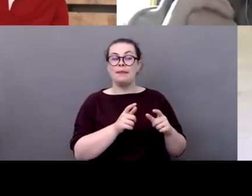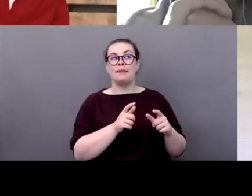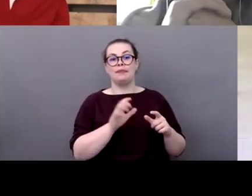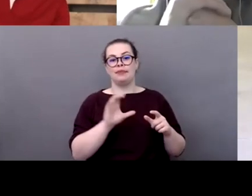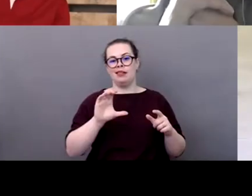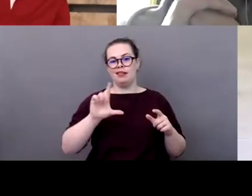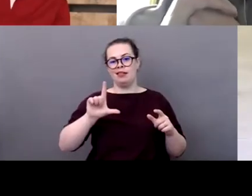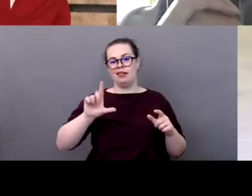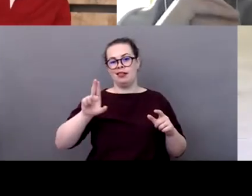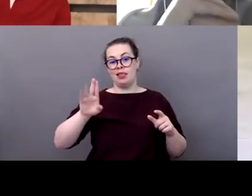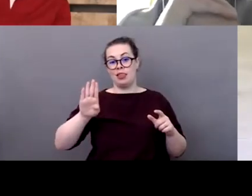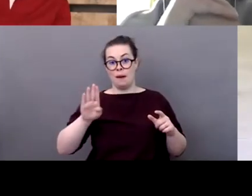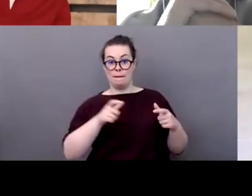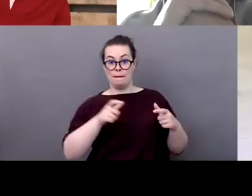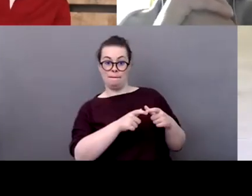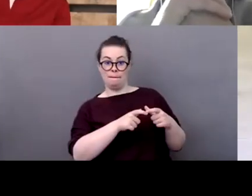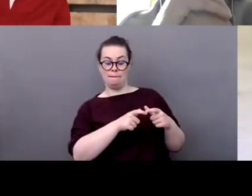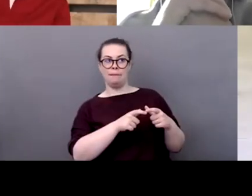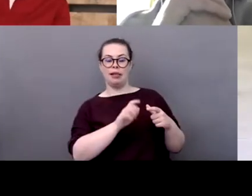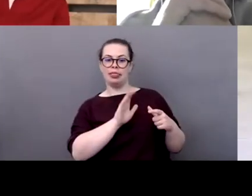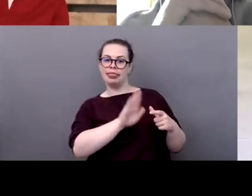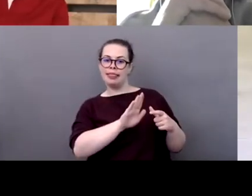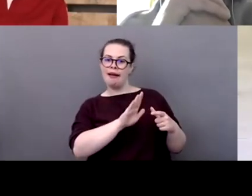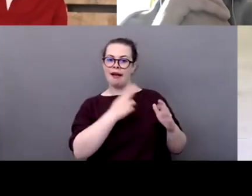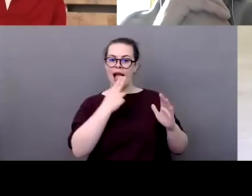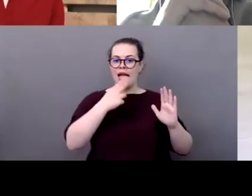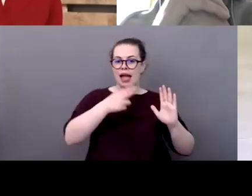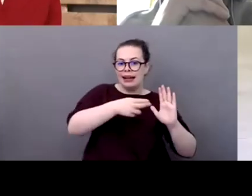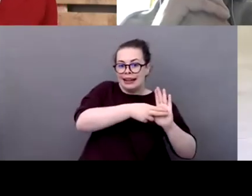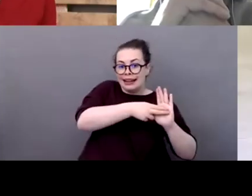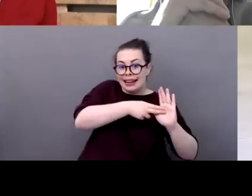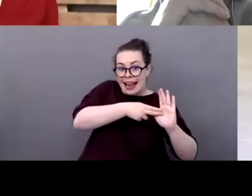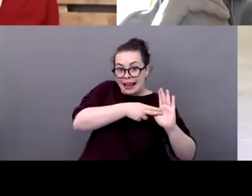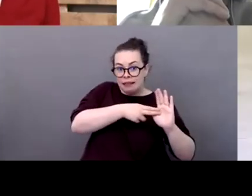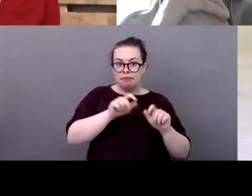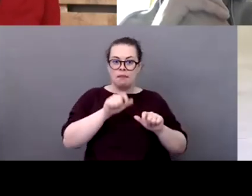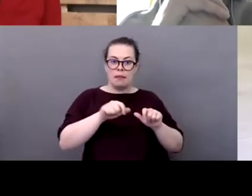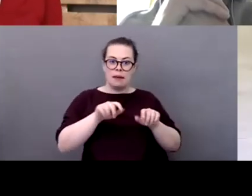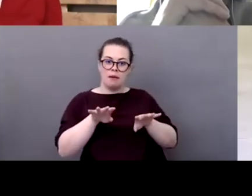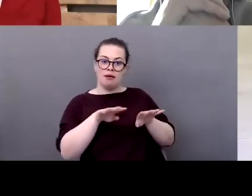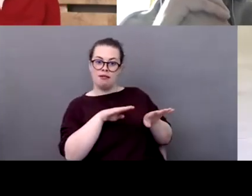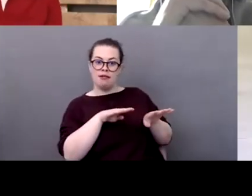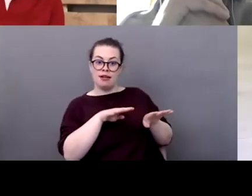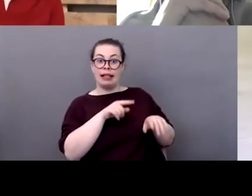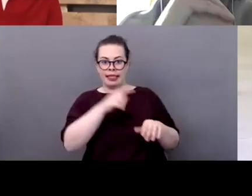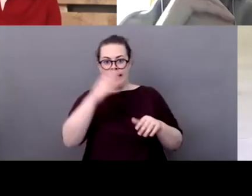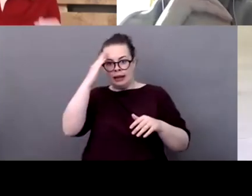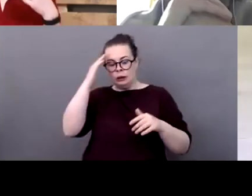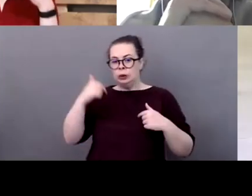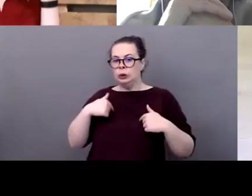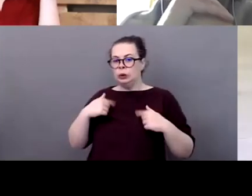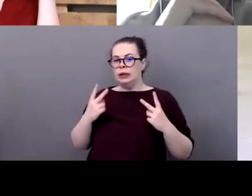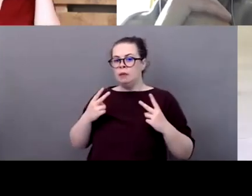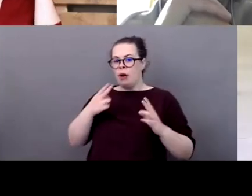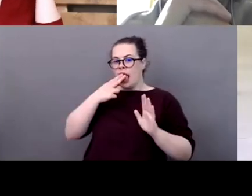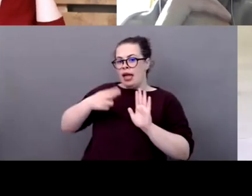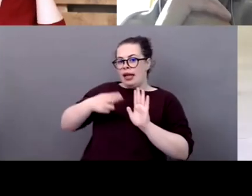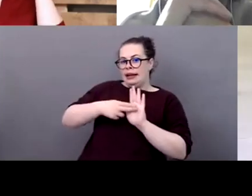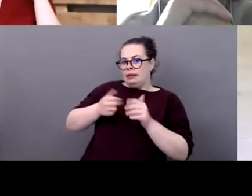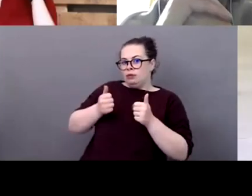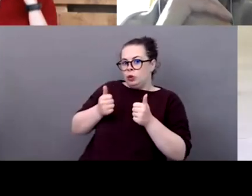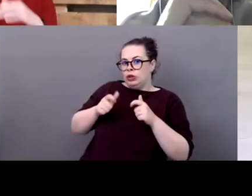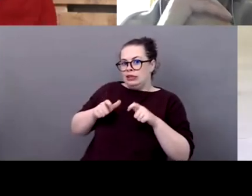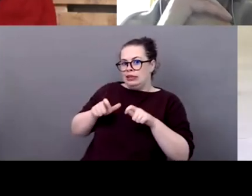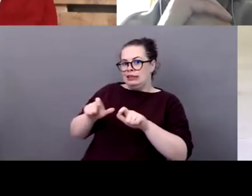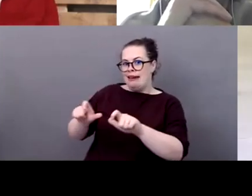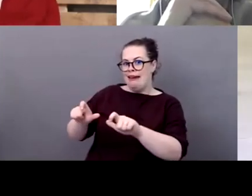l'être, notamment l'utilisation, je parlais encore, je ne me focalise pas sur les gobelets réutilisables, hein, mais ne croyez pas, il n'y a pas que ça dans la vie.